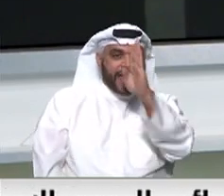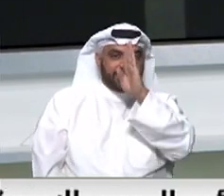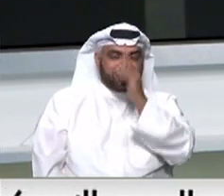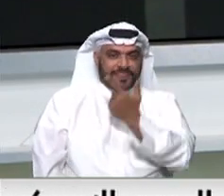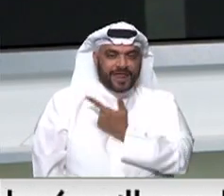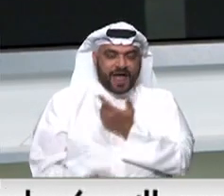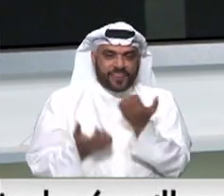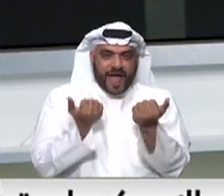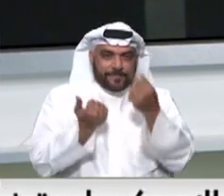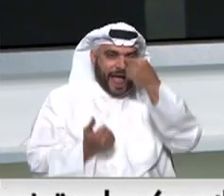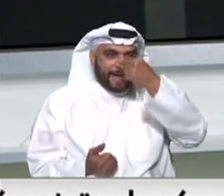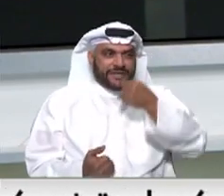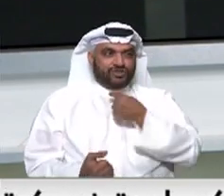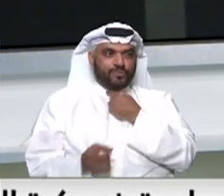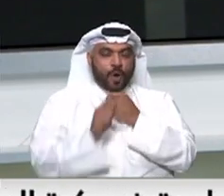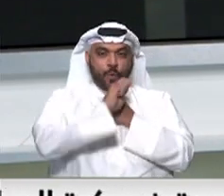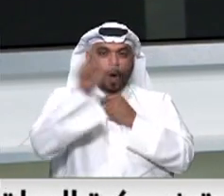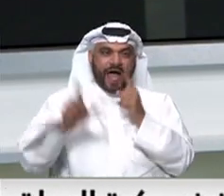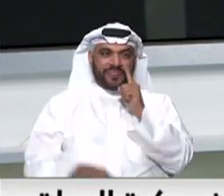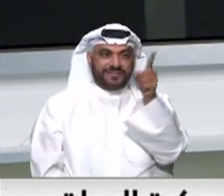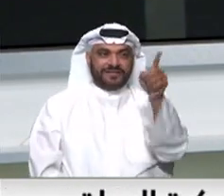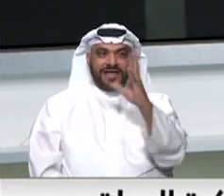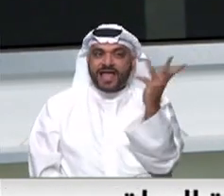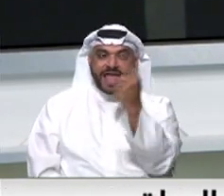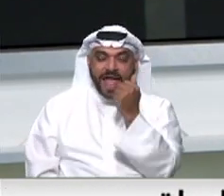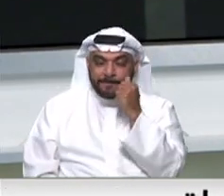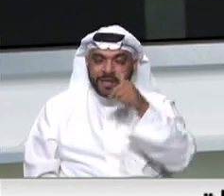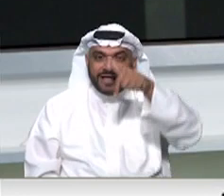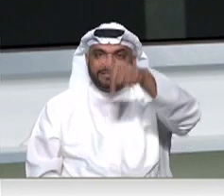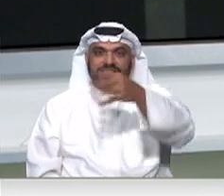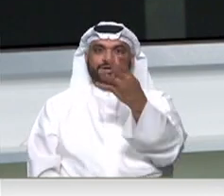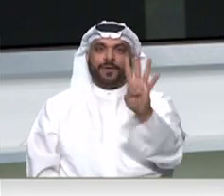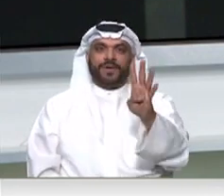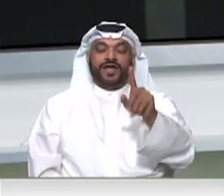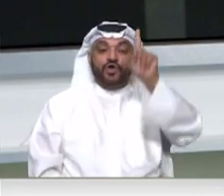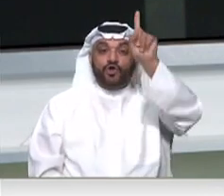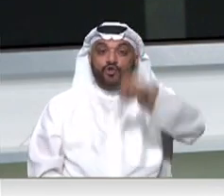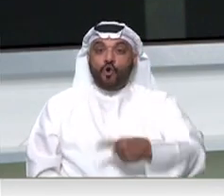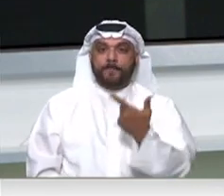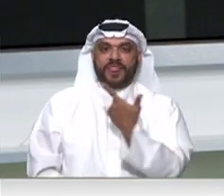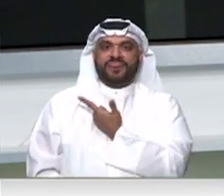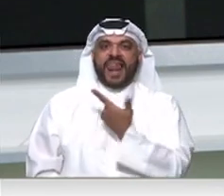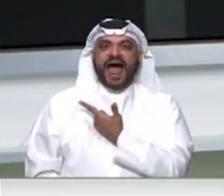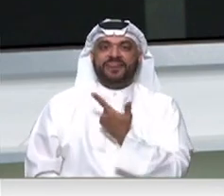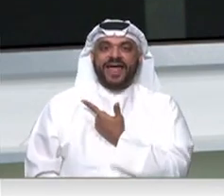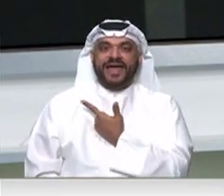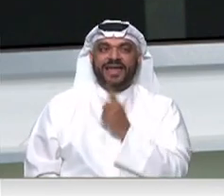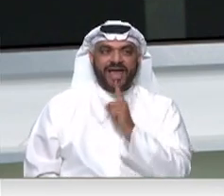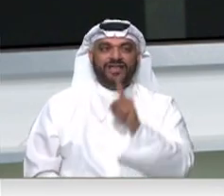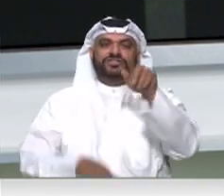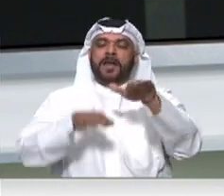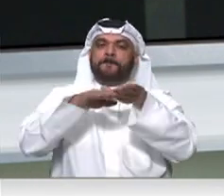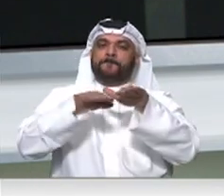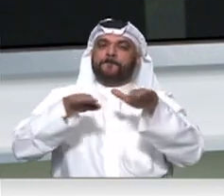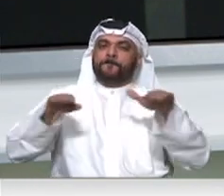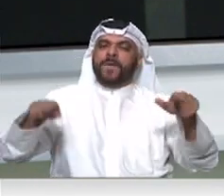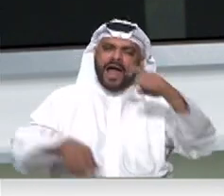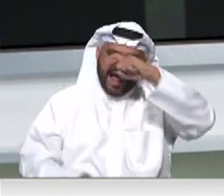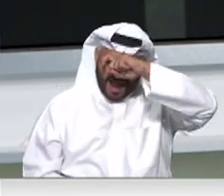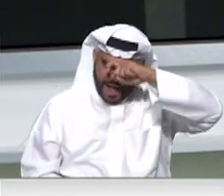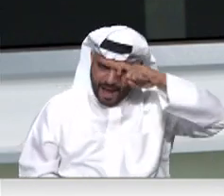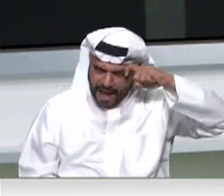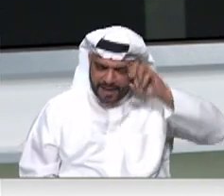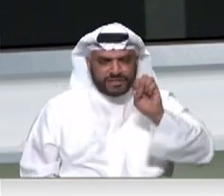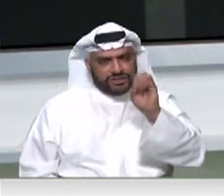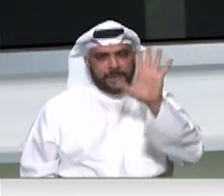للصغره 33 درجه مئويه اجواء يوم الانتخاب يوم الثلاثه اجواء ان شاء الله راح تكون مستقره حاره خلال